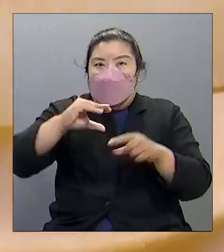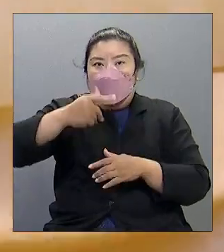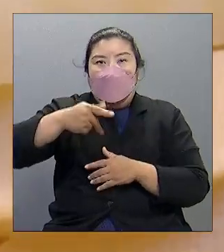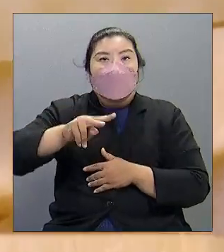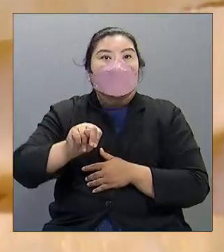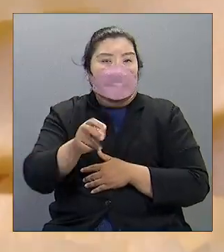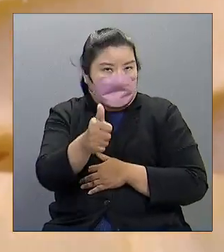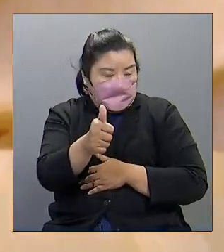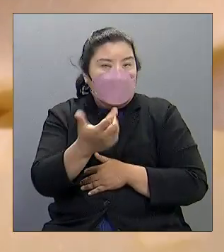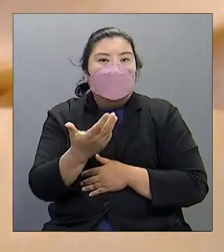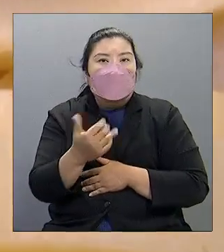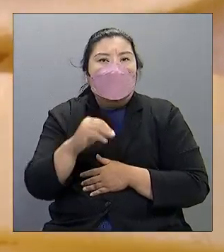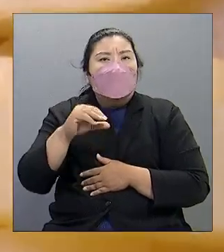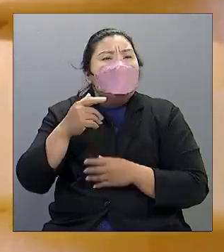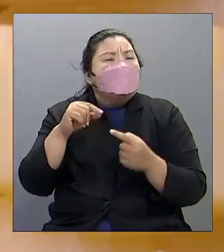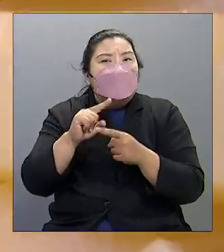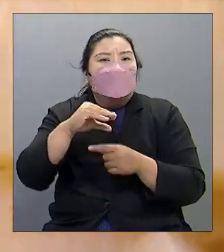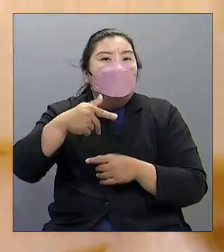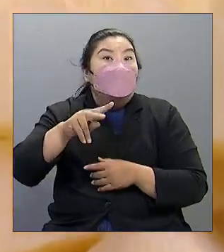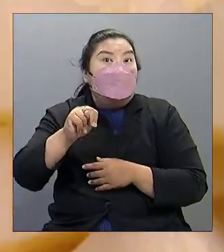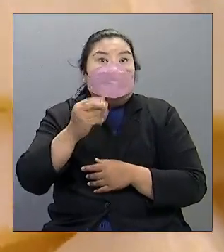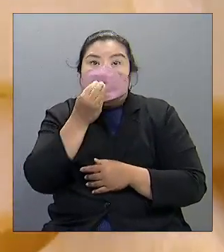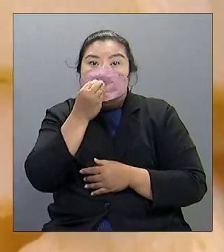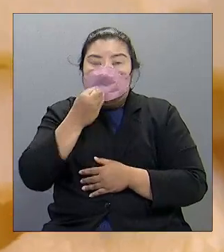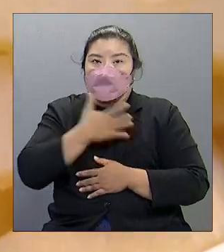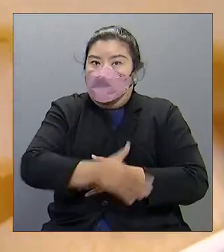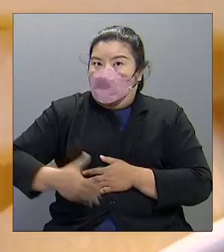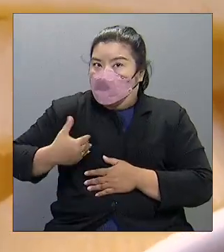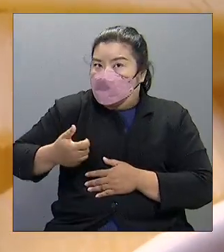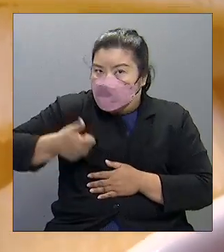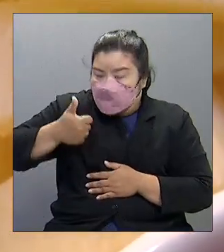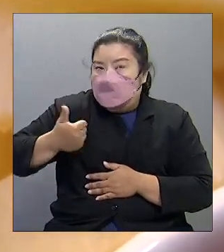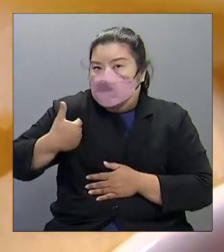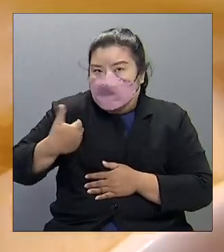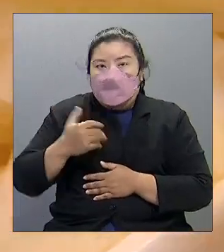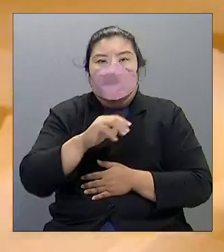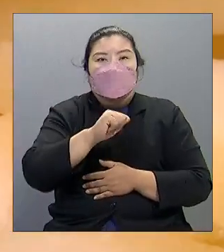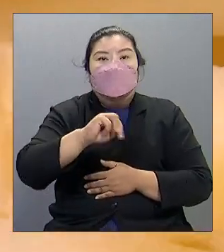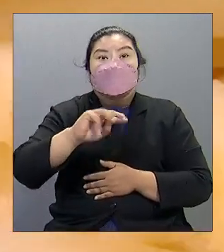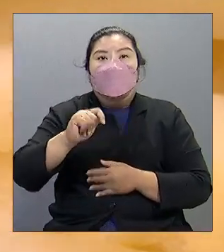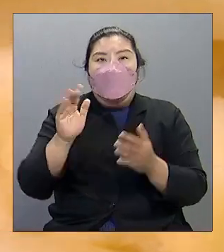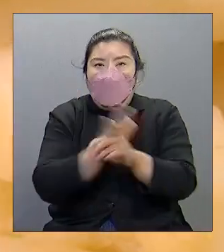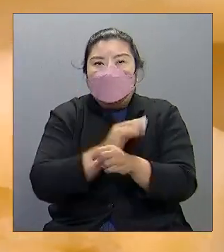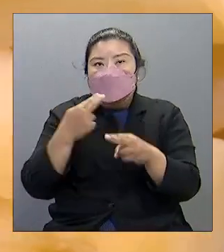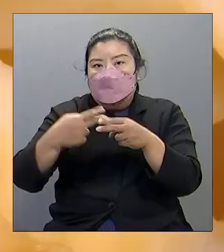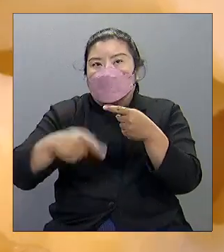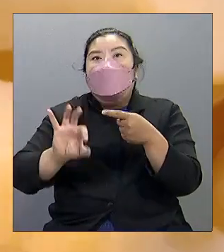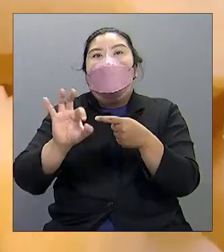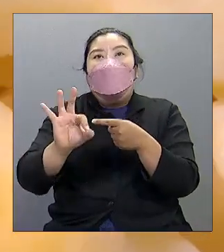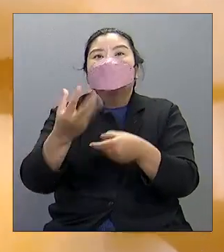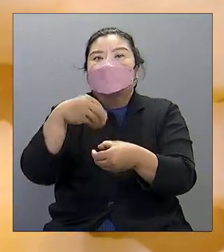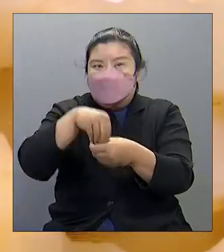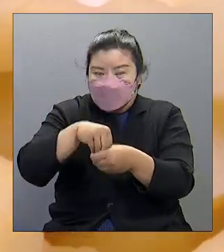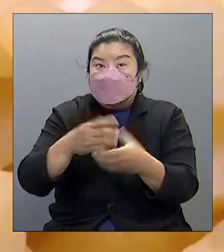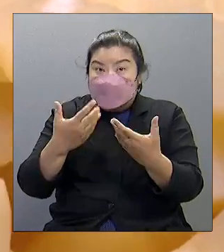แลีีแรตินทดต่ลางกายของเราเพราวี กรดอมิโโ ครบท่ว 9 ช inclusionด้กัน except thisองมีแรก